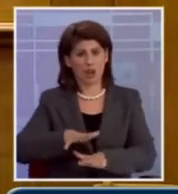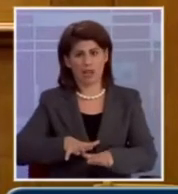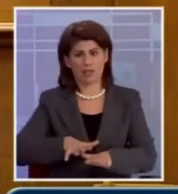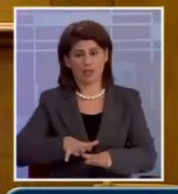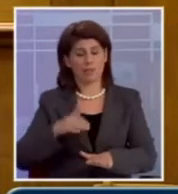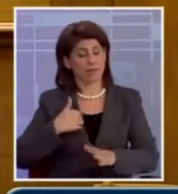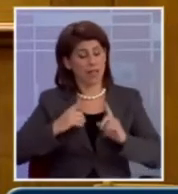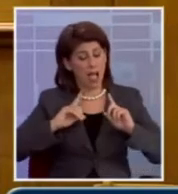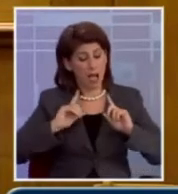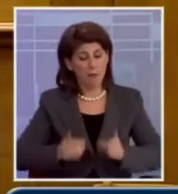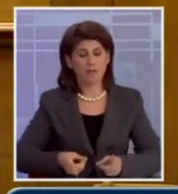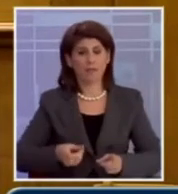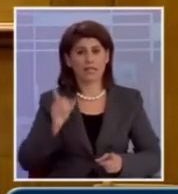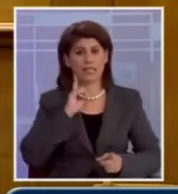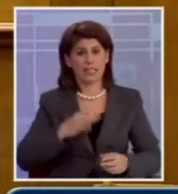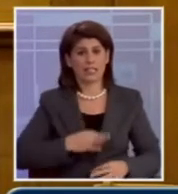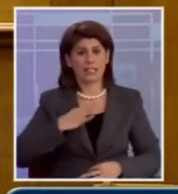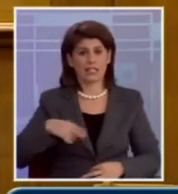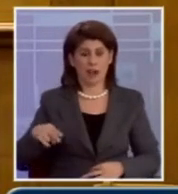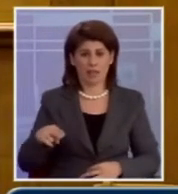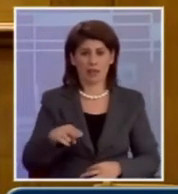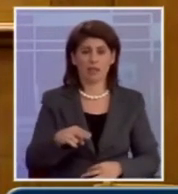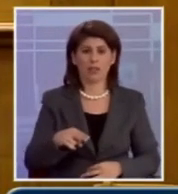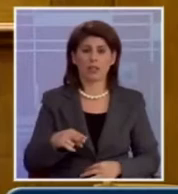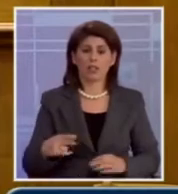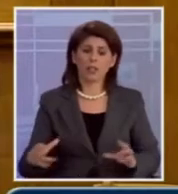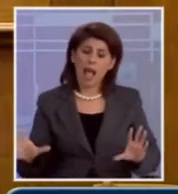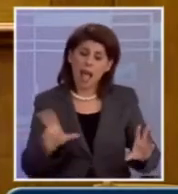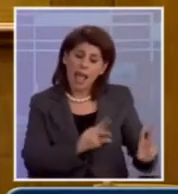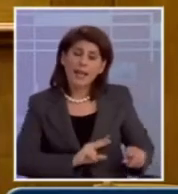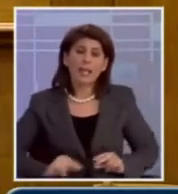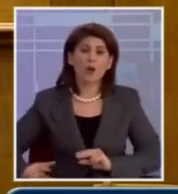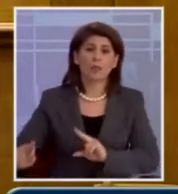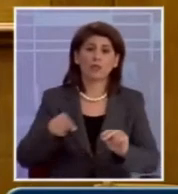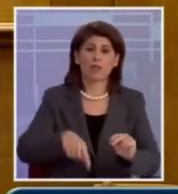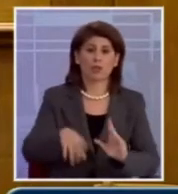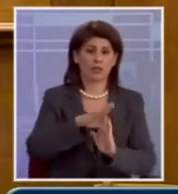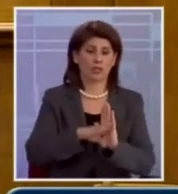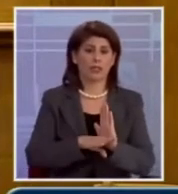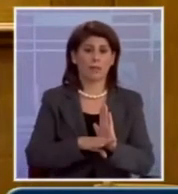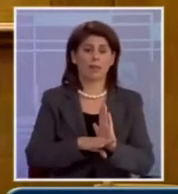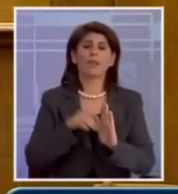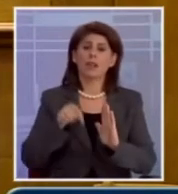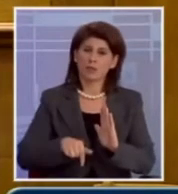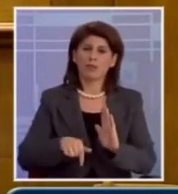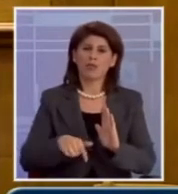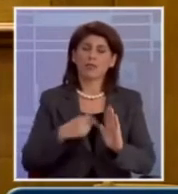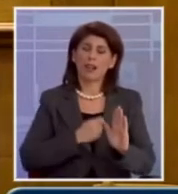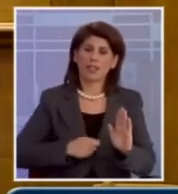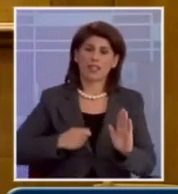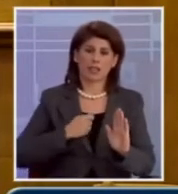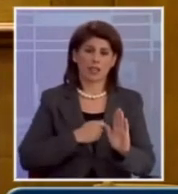Είμαστε αποφασισμένοι, κυρίες και κύριοι συνάδελφοι, να ενιοποιήσουμε επιτέλους αυτό το σύστημα που σήμερα είναι